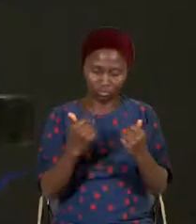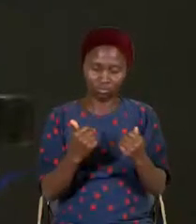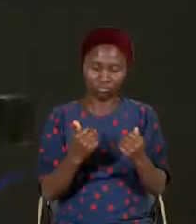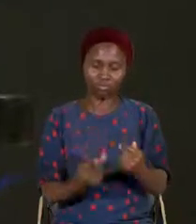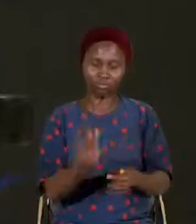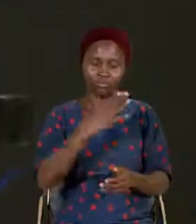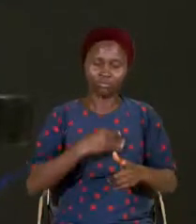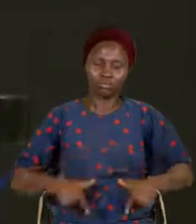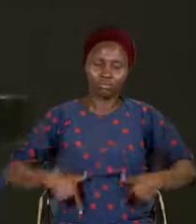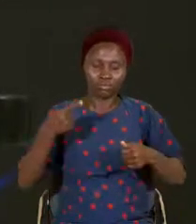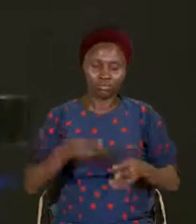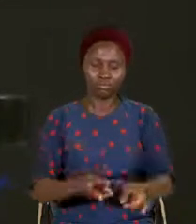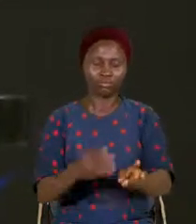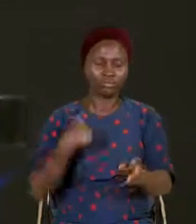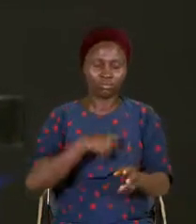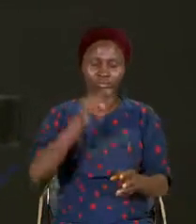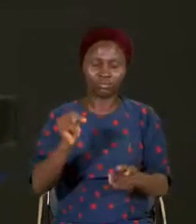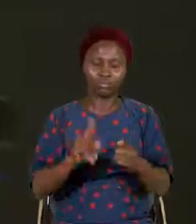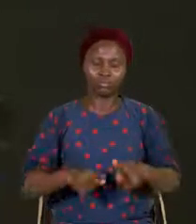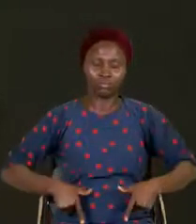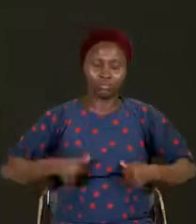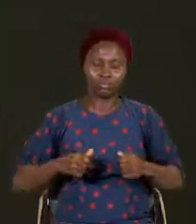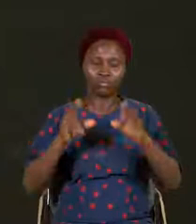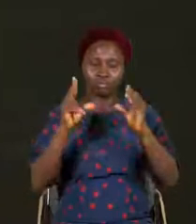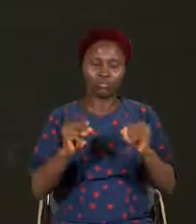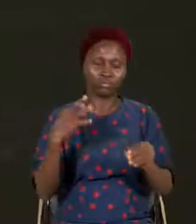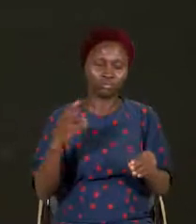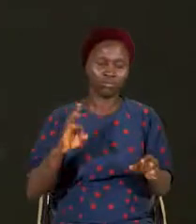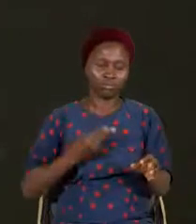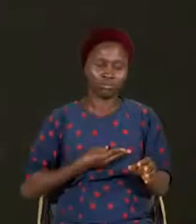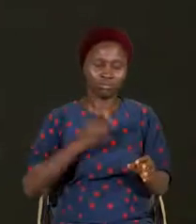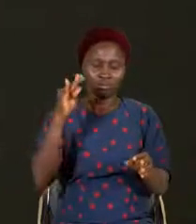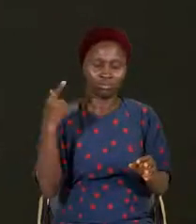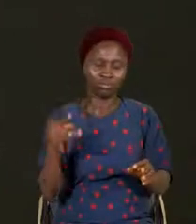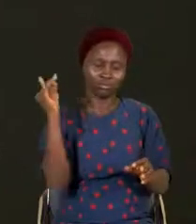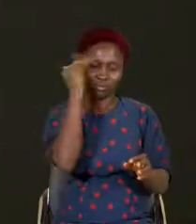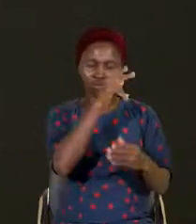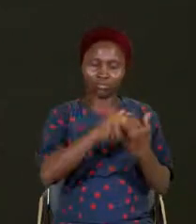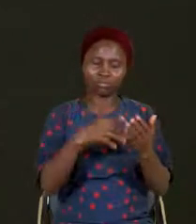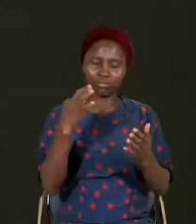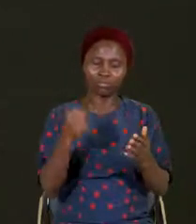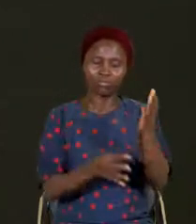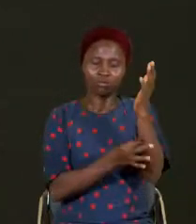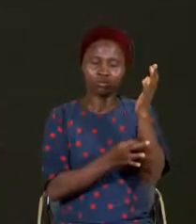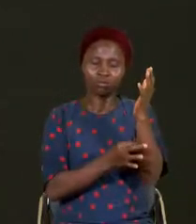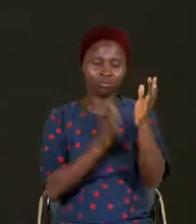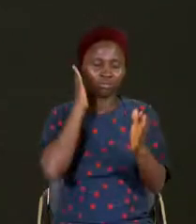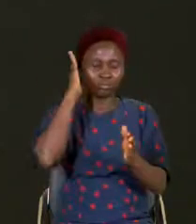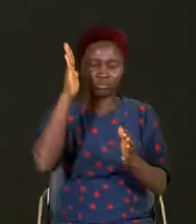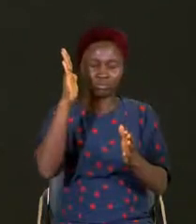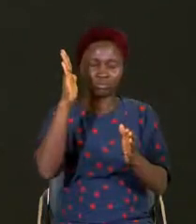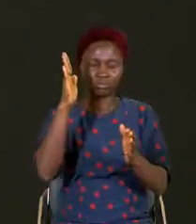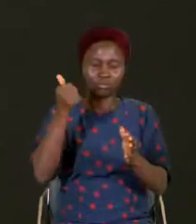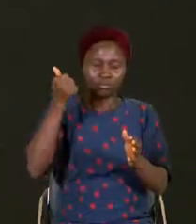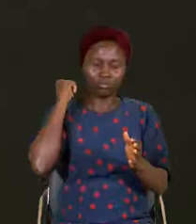nous puissions venir et vivre comme tu veux, personne d'entre nous, par la folie de la